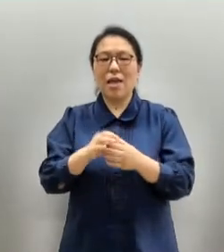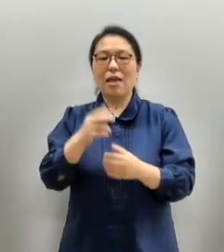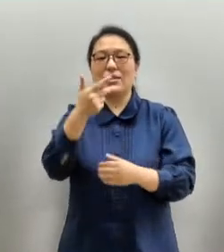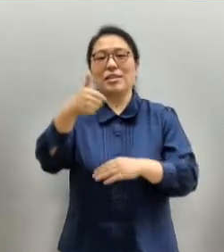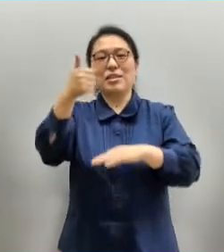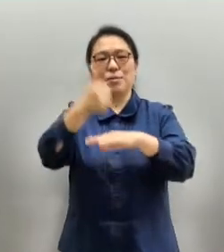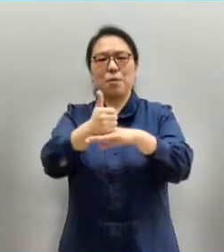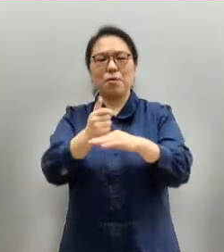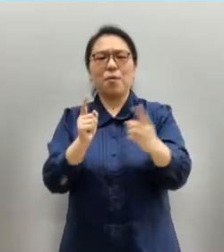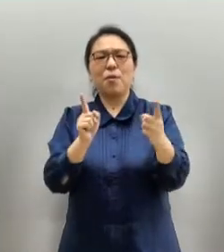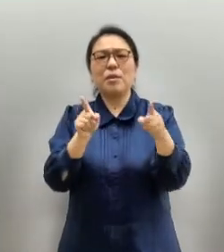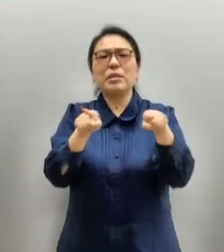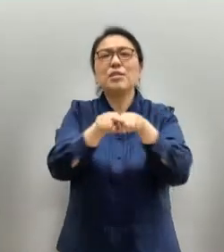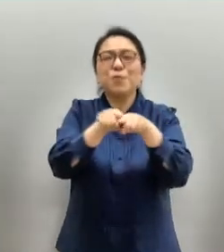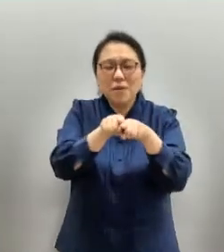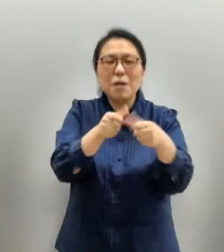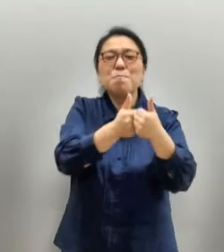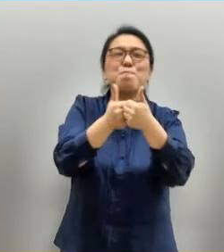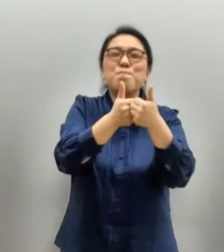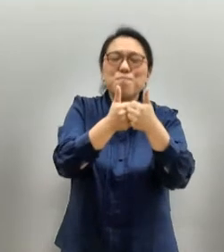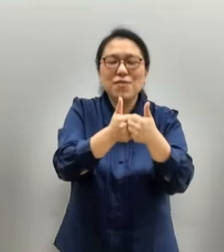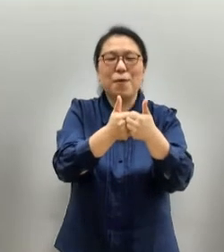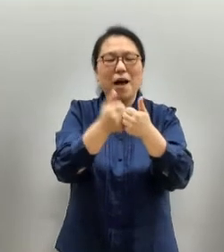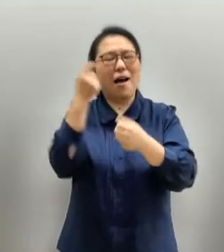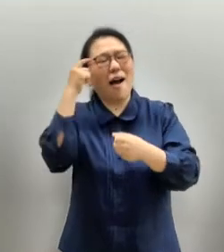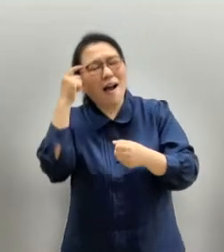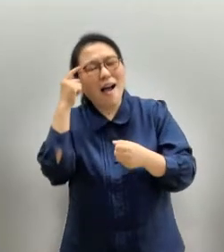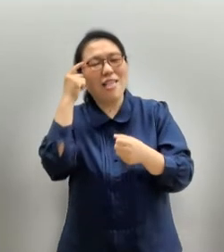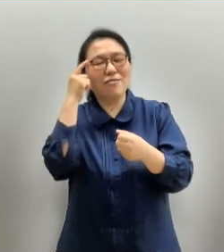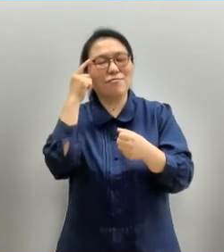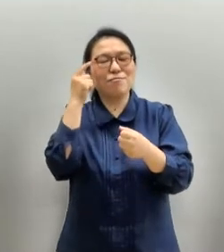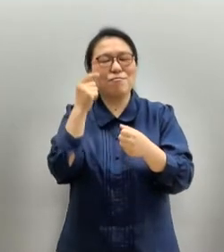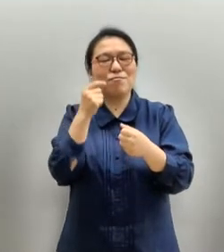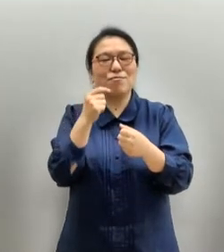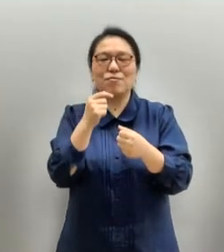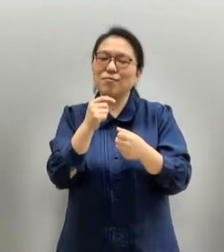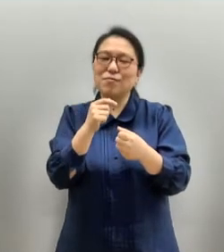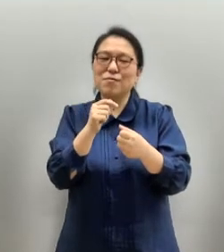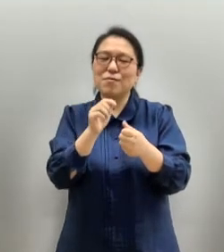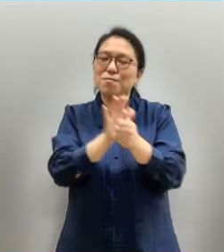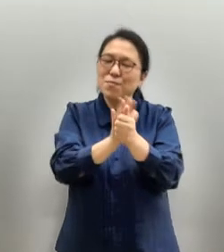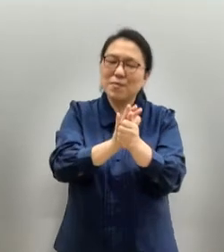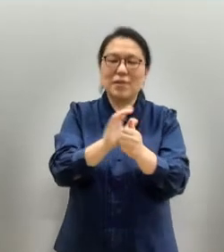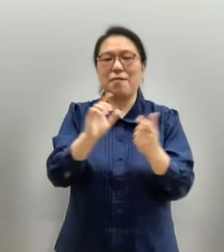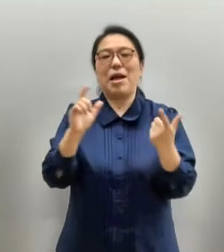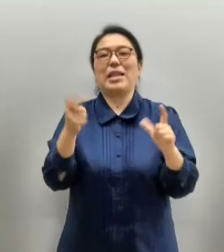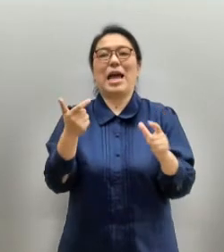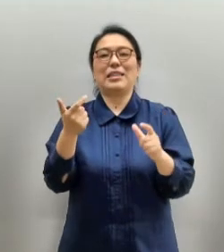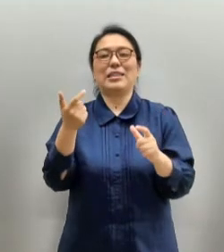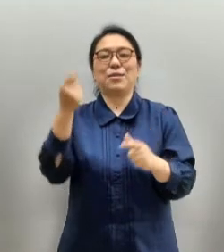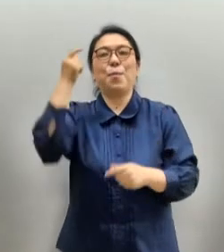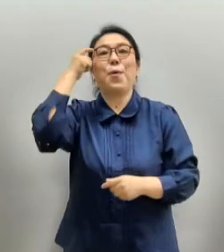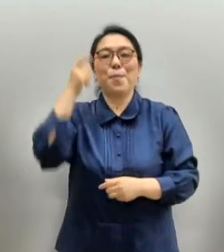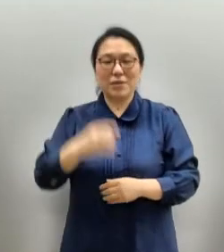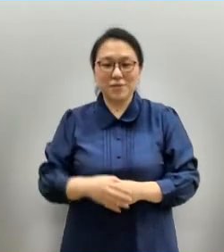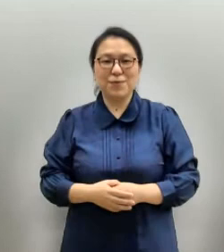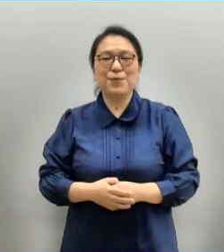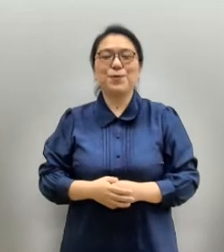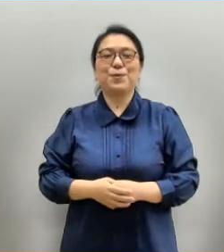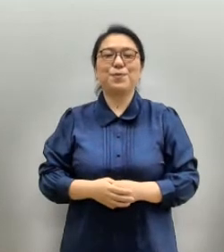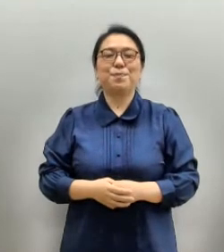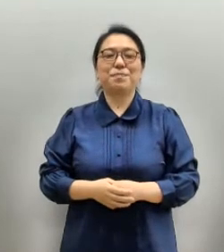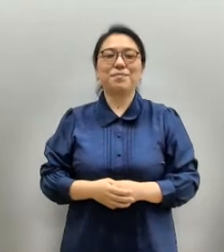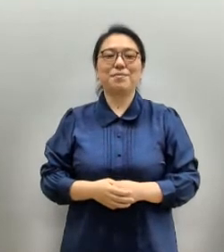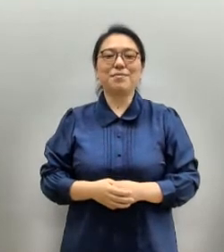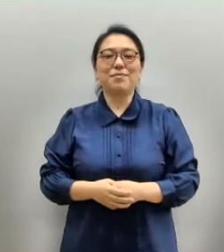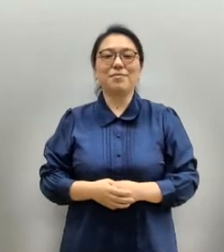ってですね、協議をしたり、立案したりということに対する支援ということではないという